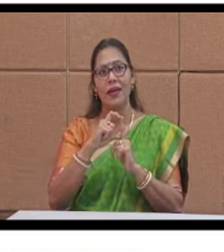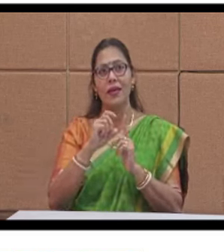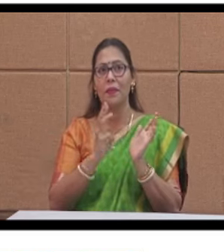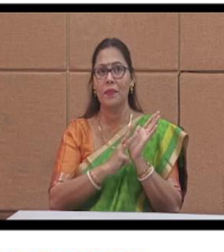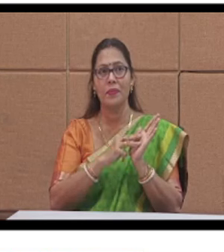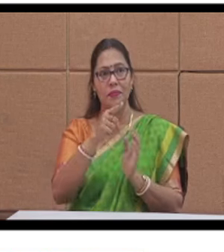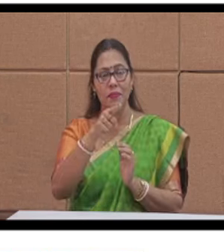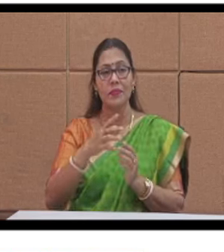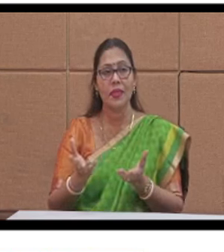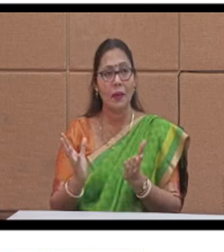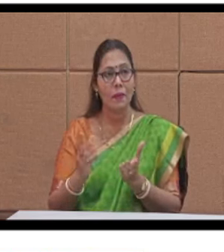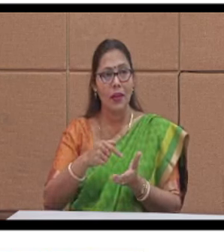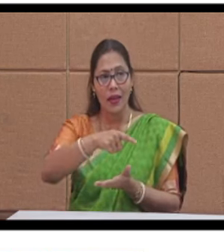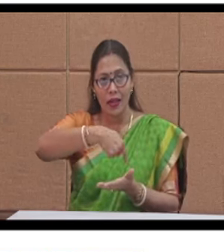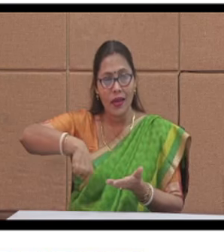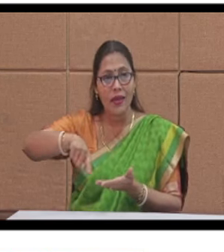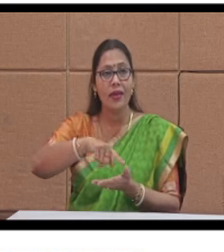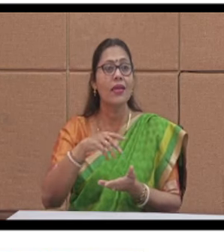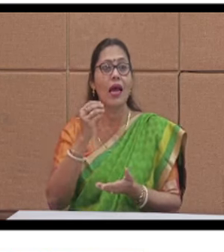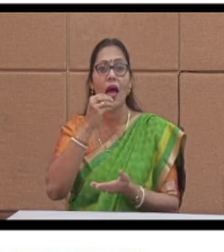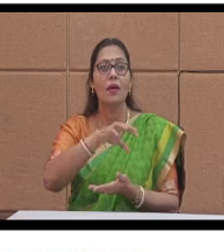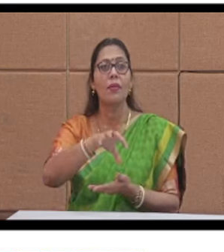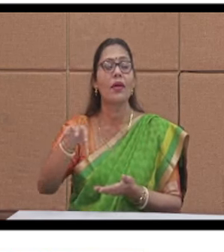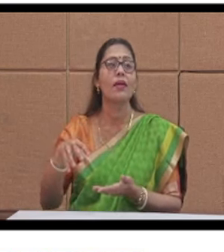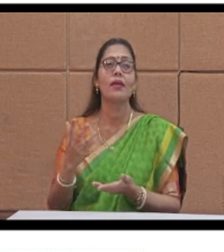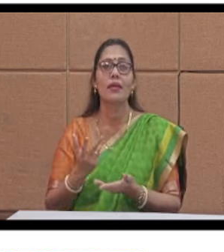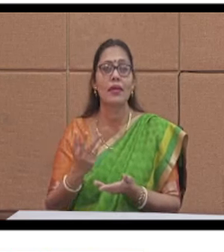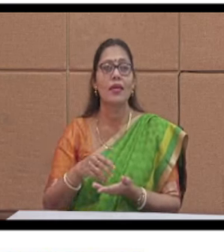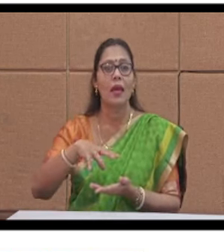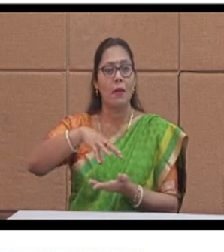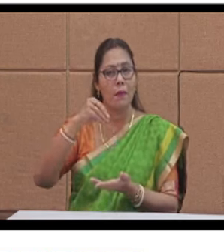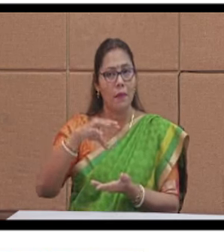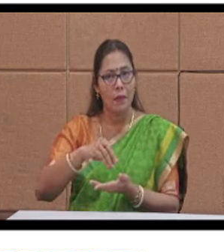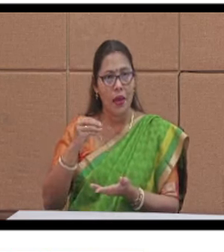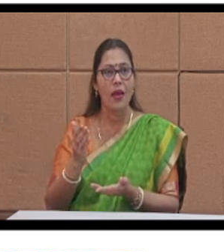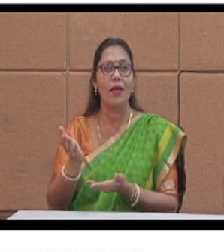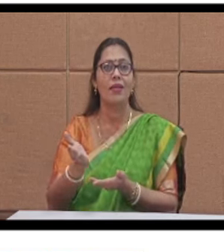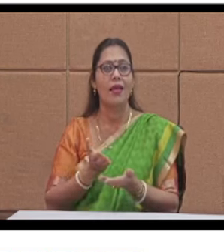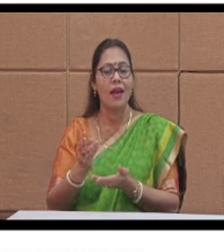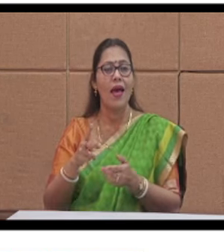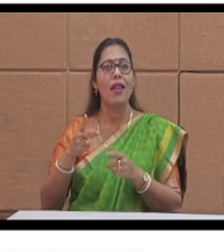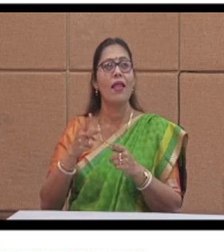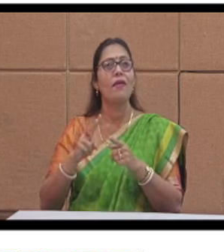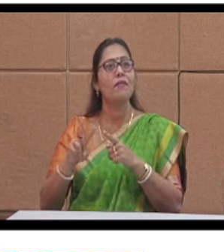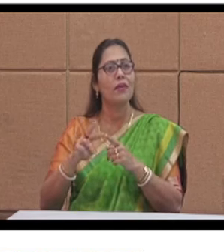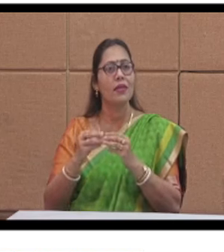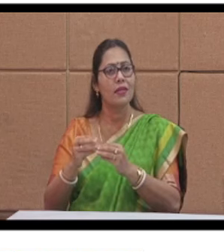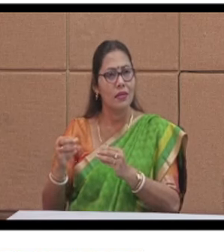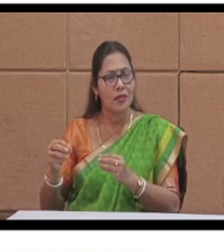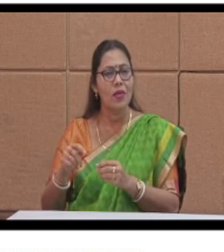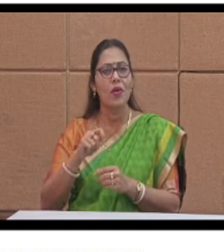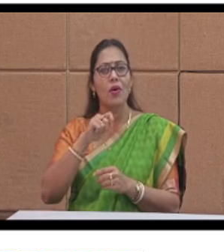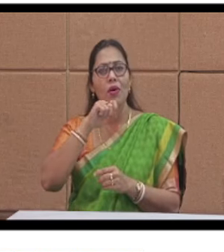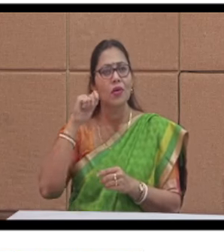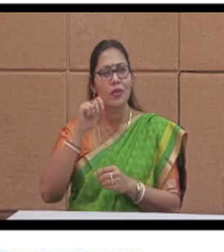ওই খাবারের প্লেটটা নিয়ে দেখো দেখবে তার মধ্যে ভাত ডাল তরকারি কিছু কাঁচা